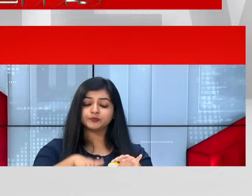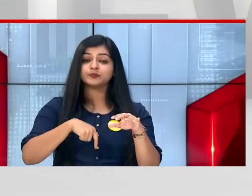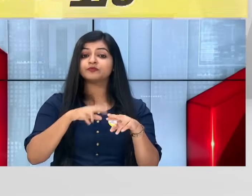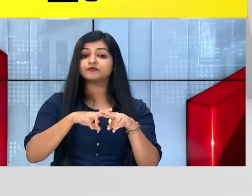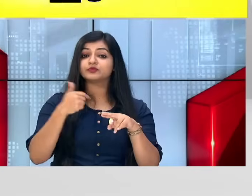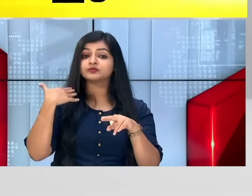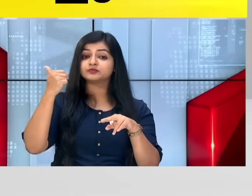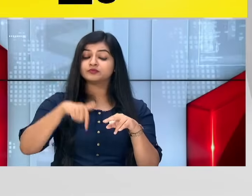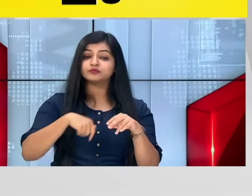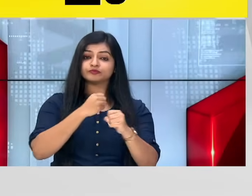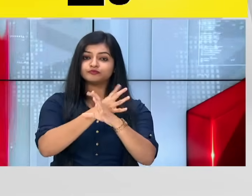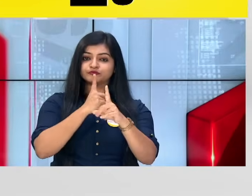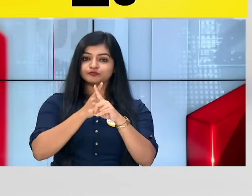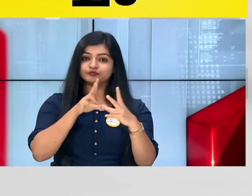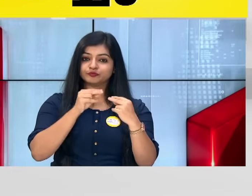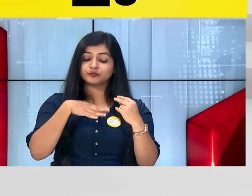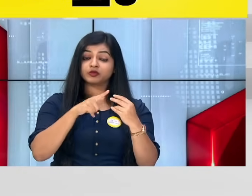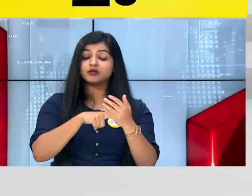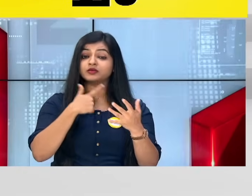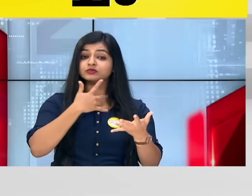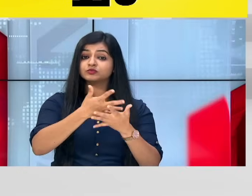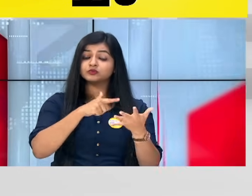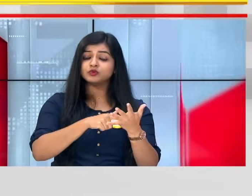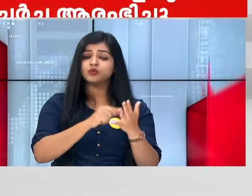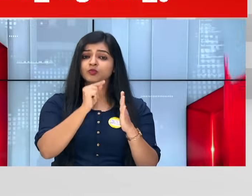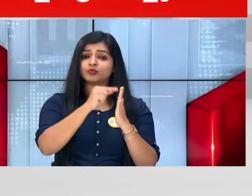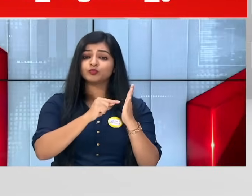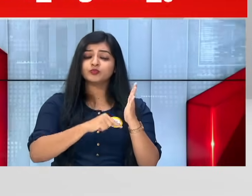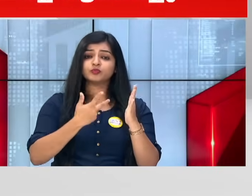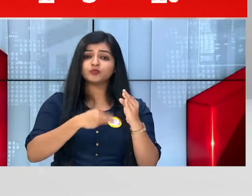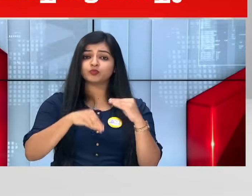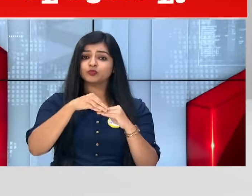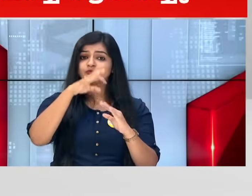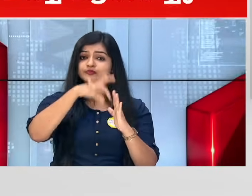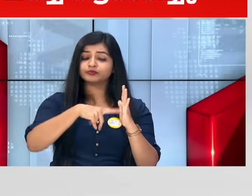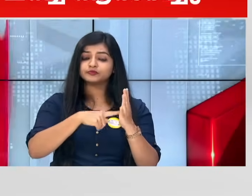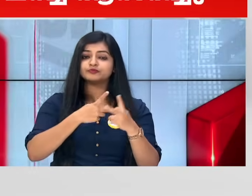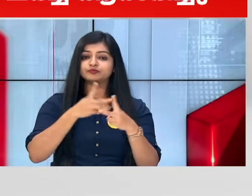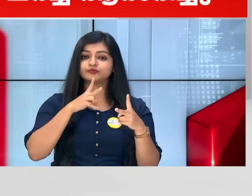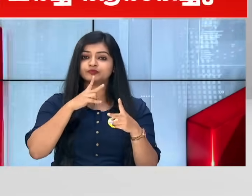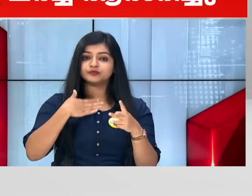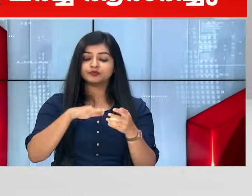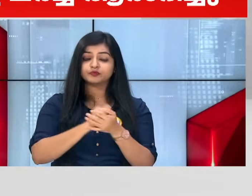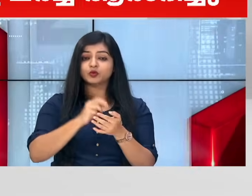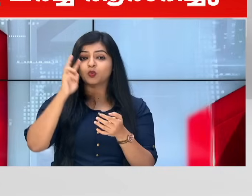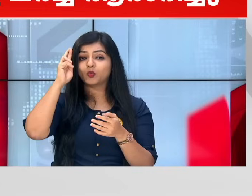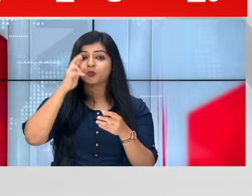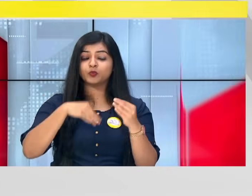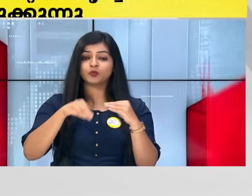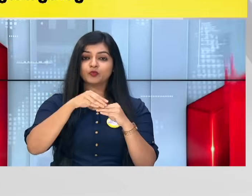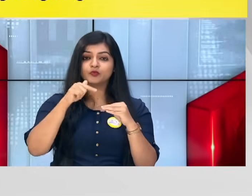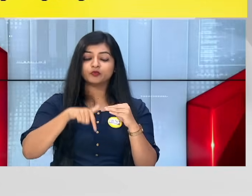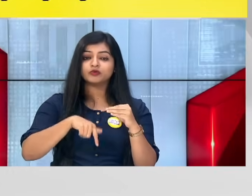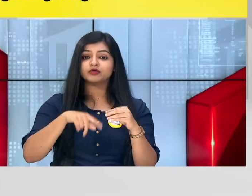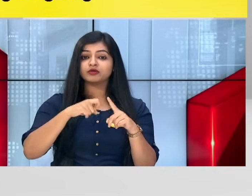മാധ്യമങ്ങളെ കാണുന്നുണ്ട്. ആ സമയത്ത് ചർച്ചയിൽ ഉയർന്നു വന്ന കാര്യങ്ങൾ മാധ്യമങ്ങളോട് പങ്കുവയ്ക്കും. എന്തായാലും പ്രതീക്ഷയോടെയാണ് കേരളം ഈ